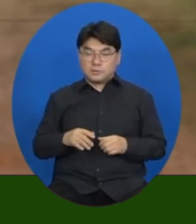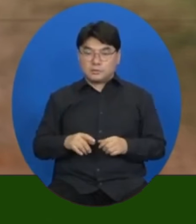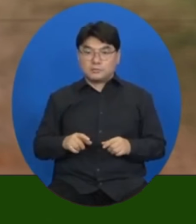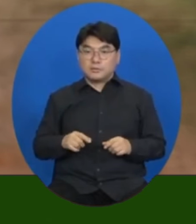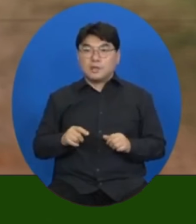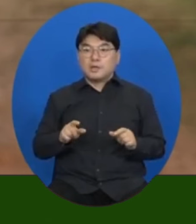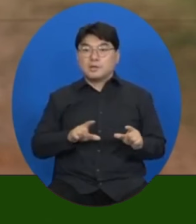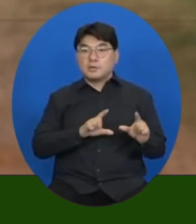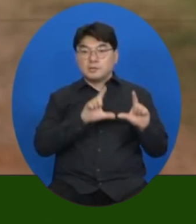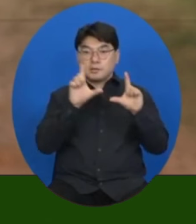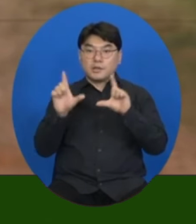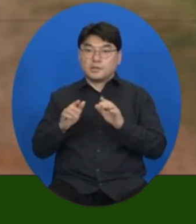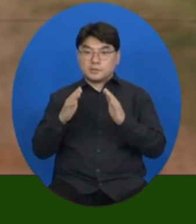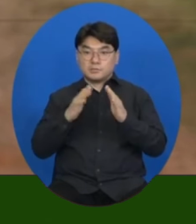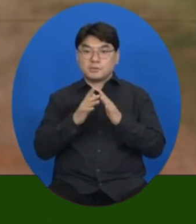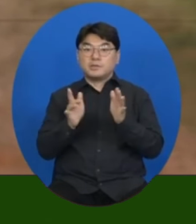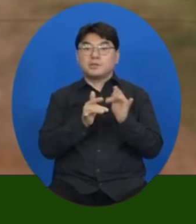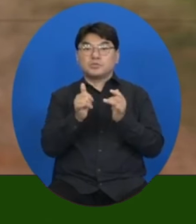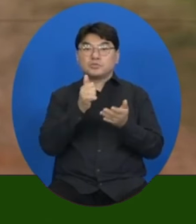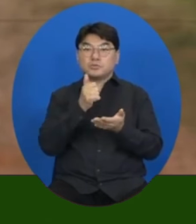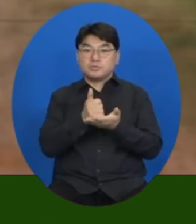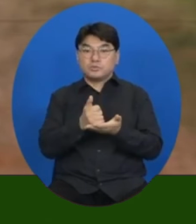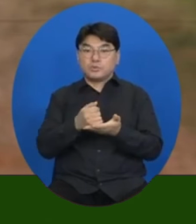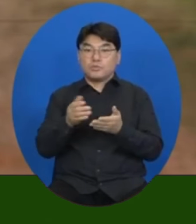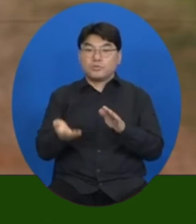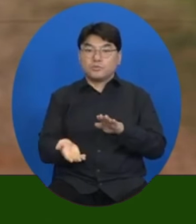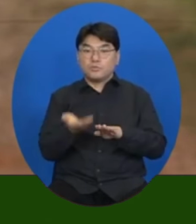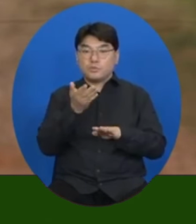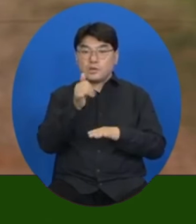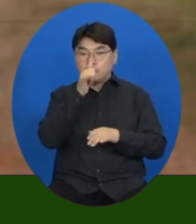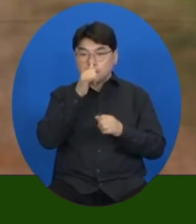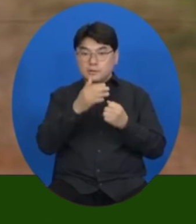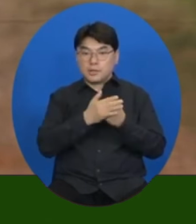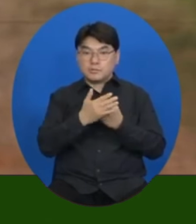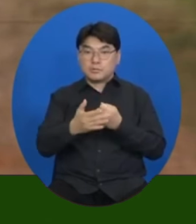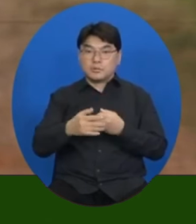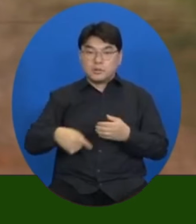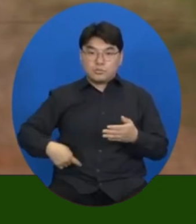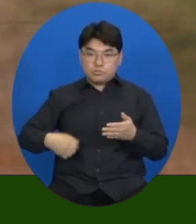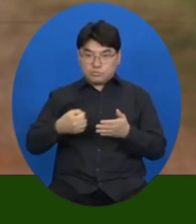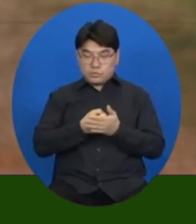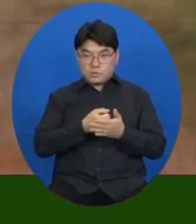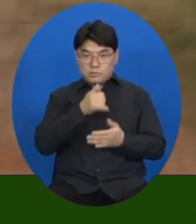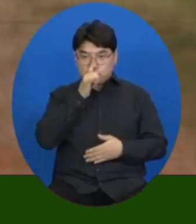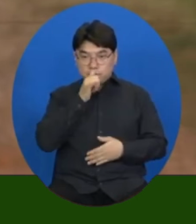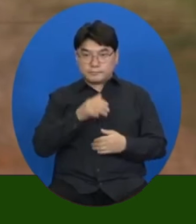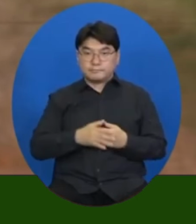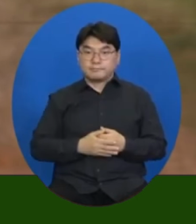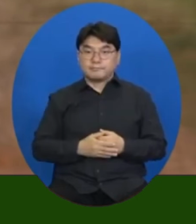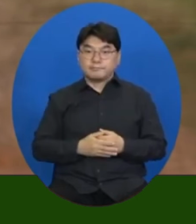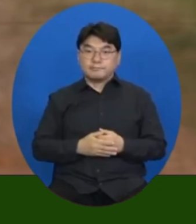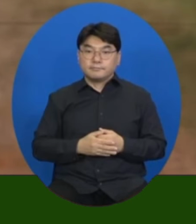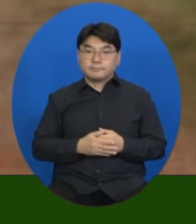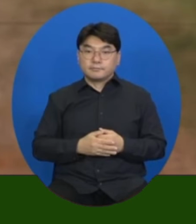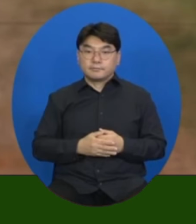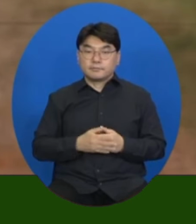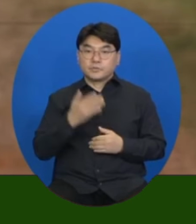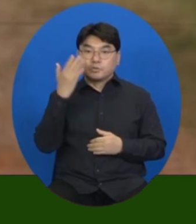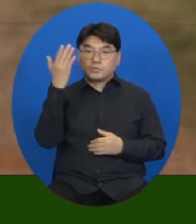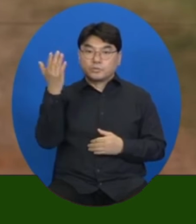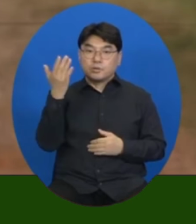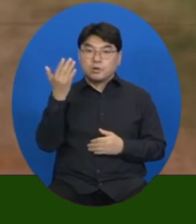절대 무너지지 않는 예수 그리스도 그 위에 졌기 때문에 거기에서 용기가 나오는 것이죠 자 그분은 바로